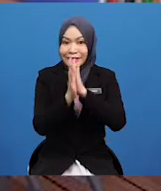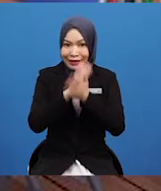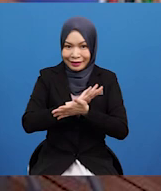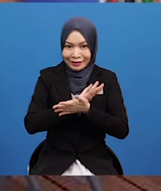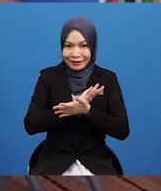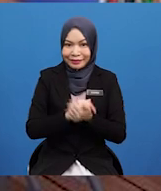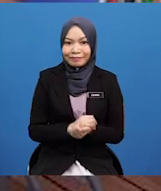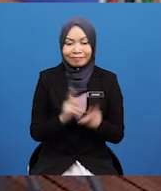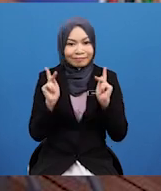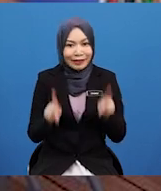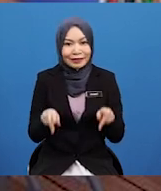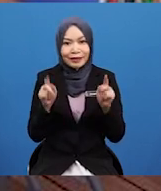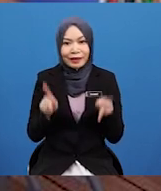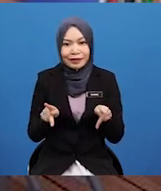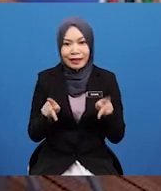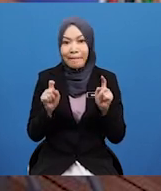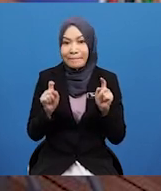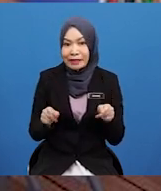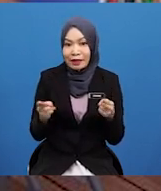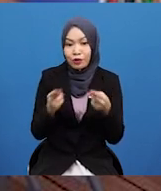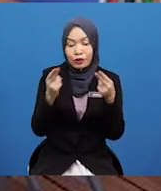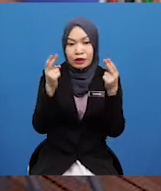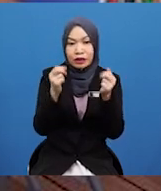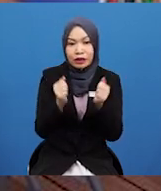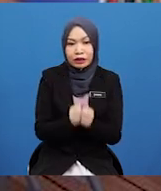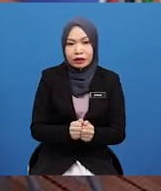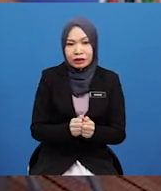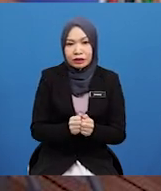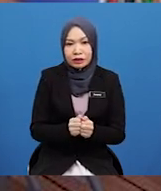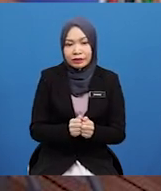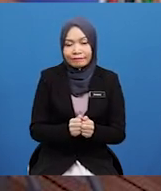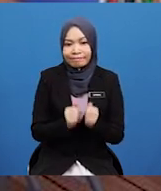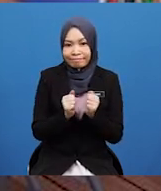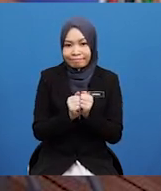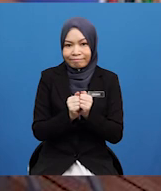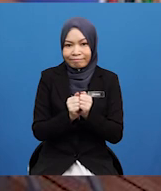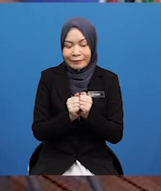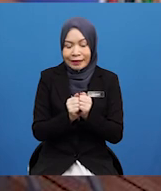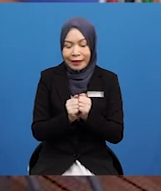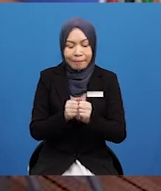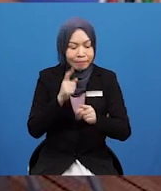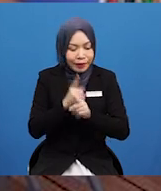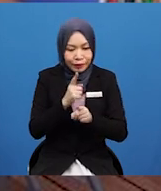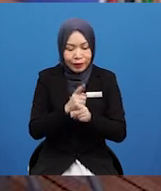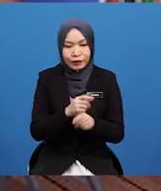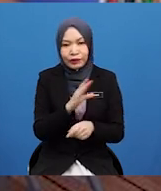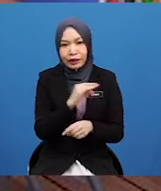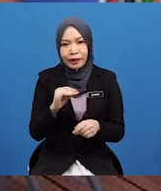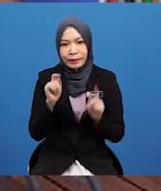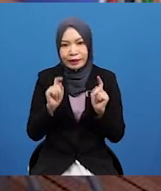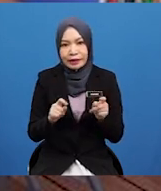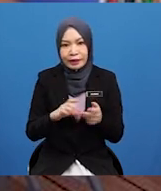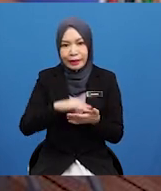Oleh itu, pelajar perlu berusaha dengan lebih gigih lagi. Aspek kata bilangan perlu dikuasai dengan